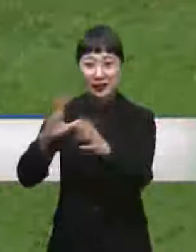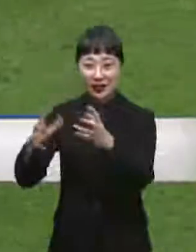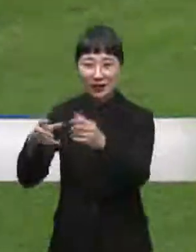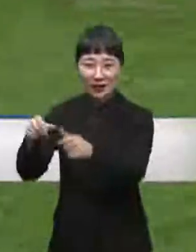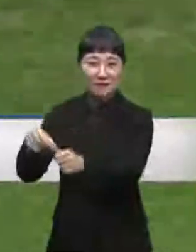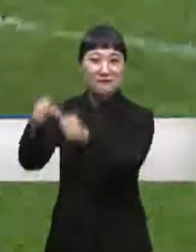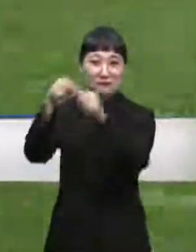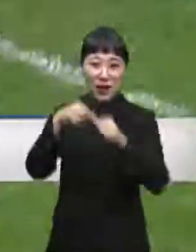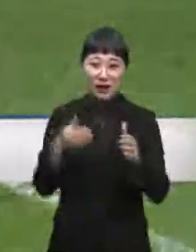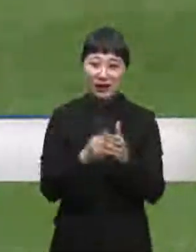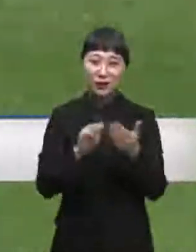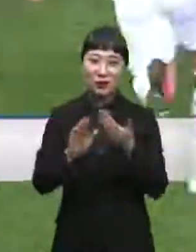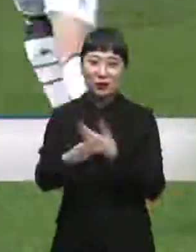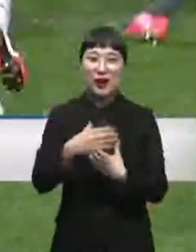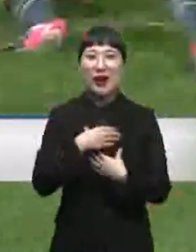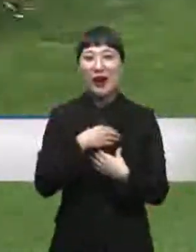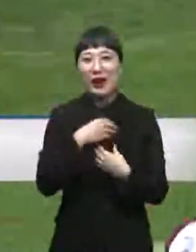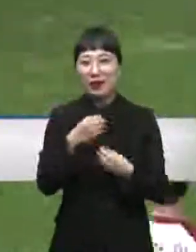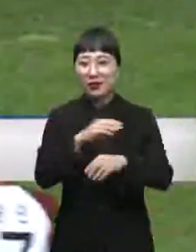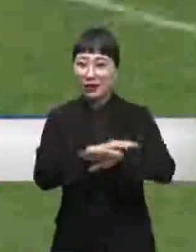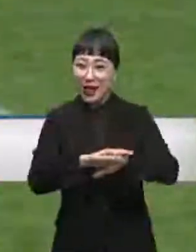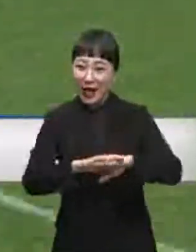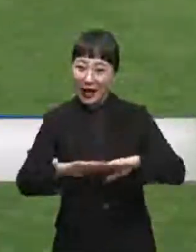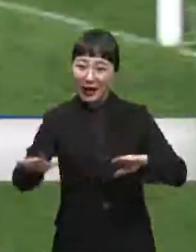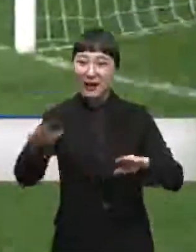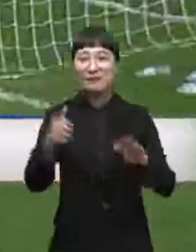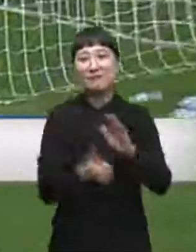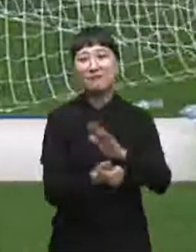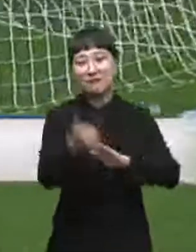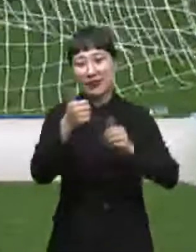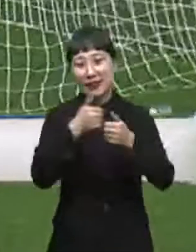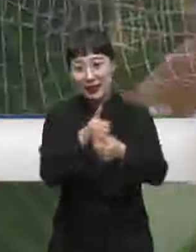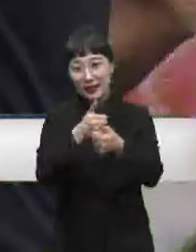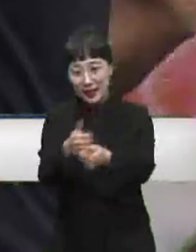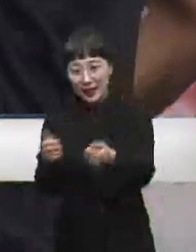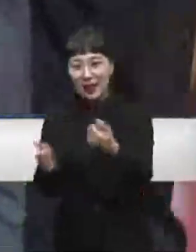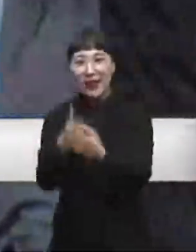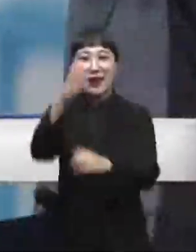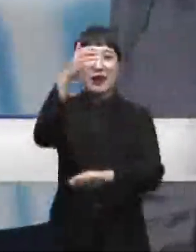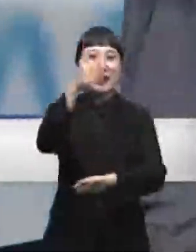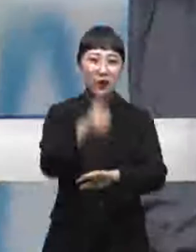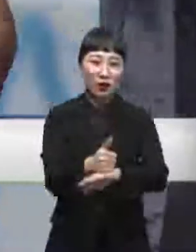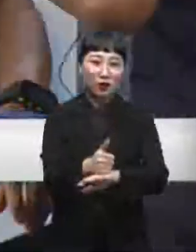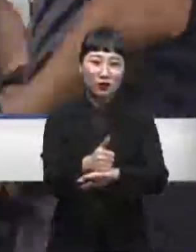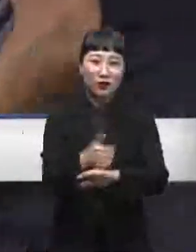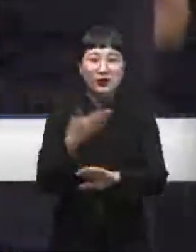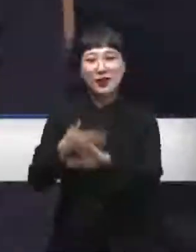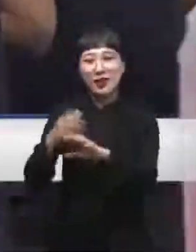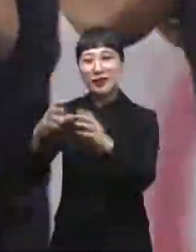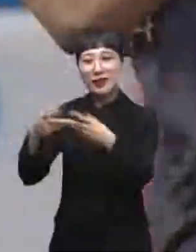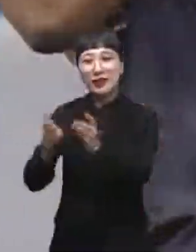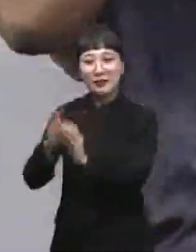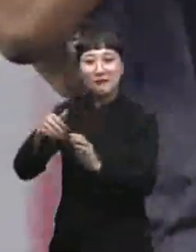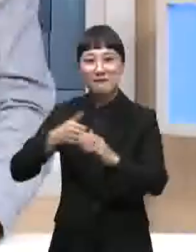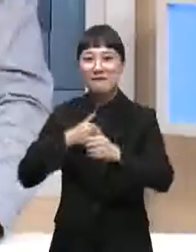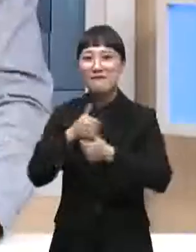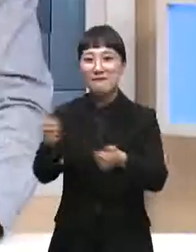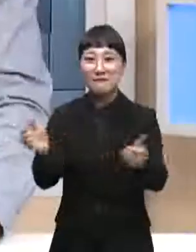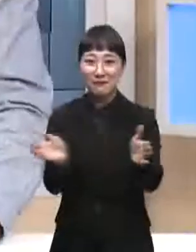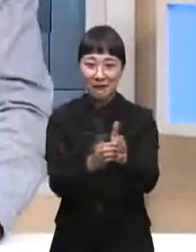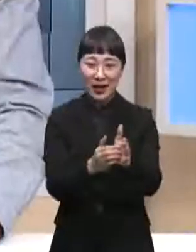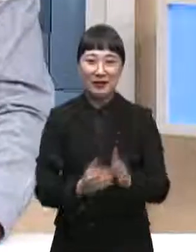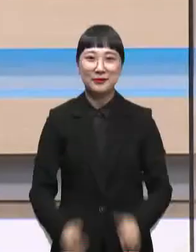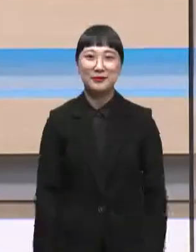반 전설 보이면서 스릴 마지막 둔기를 내리 승리로 장식하며 결국 한 팀이 강릉 되는 올 시즌에도 11위 로잘리